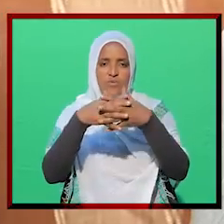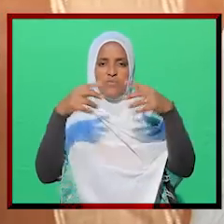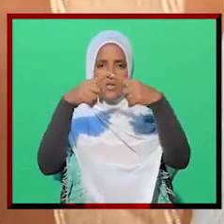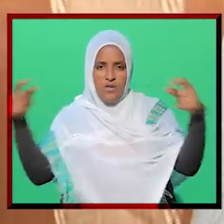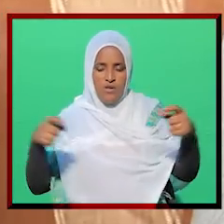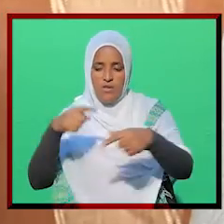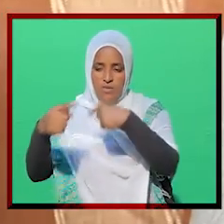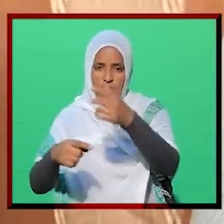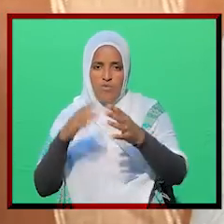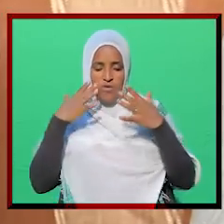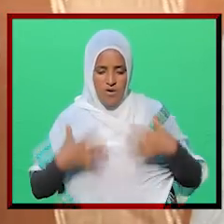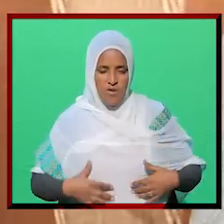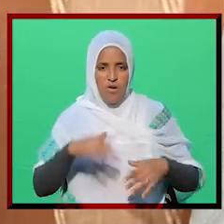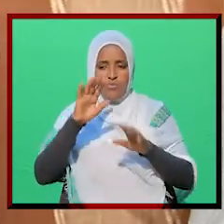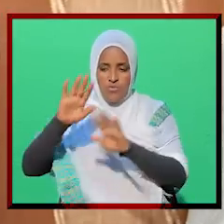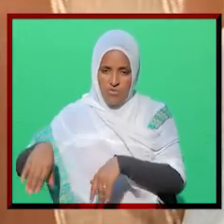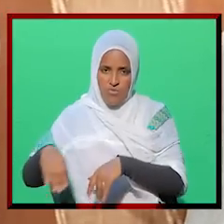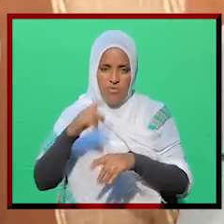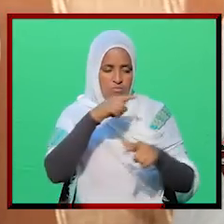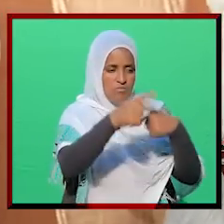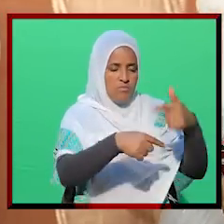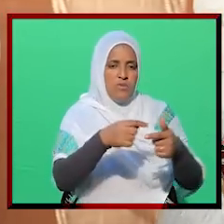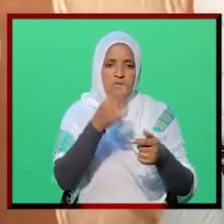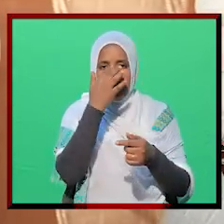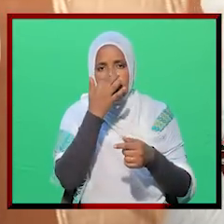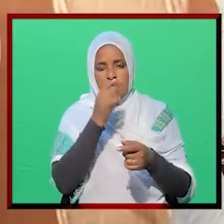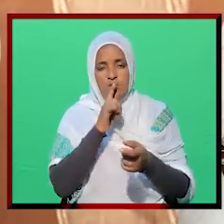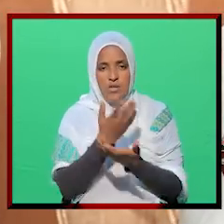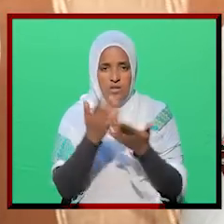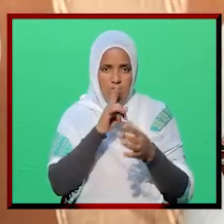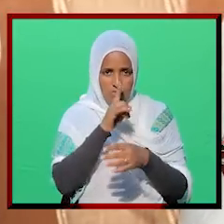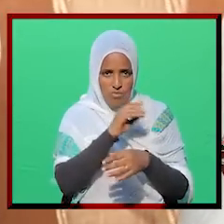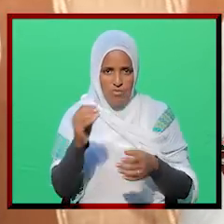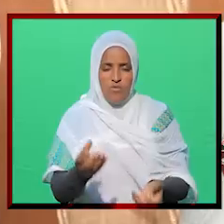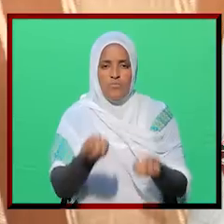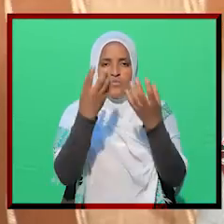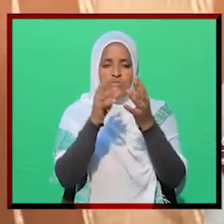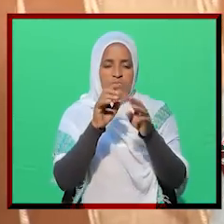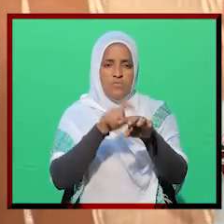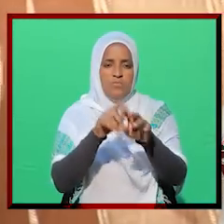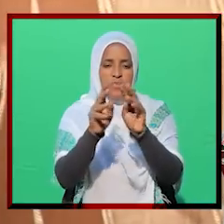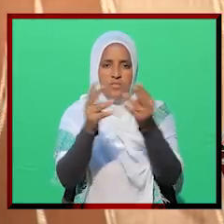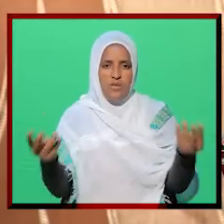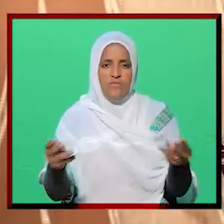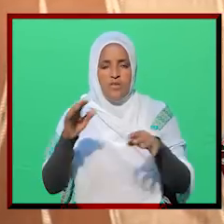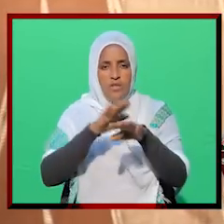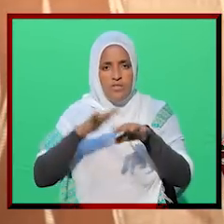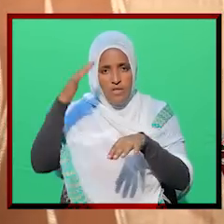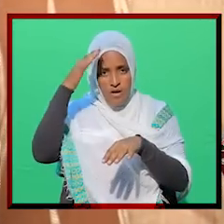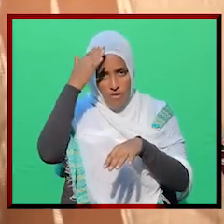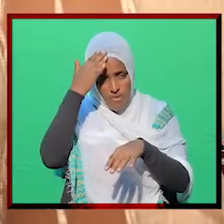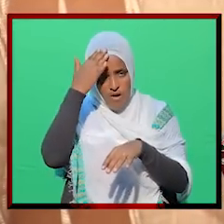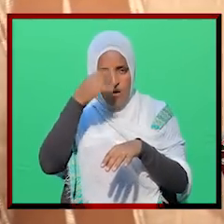ተዋህዶ ተቃራኒ የሚሄዱ አካላት አንዱን ጥለው አንዱን አንጠልጥለው መሄድ የተለመደ ግብራቸው ነውና መጻሕፍት